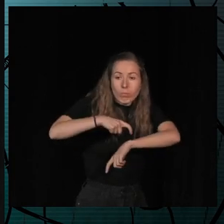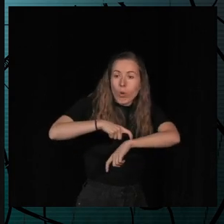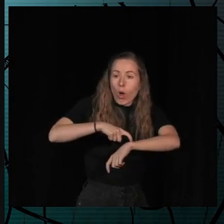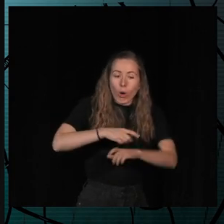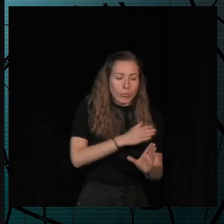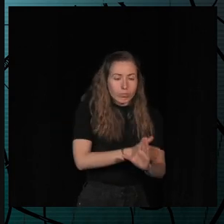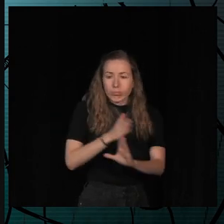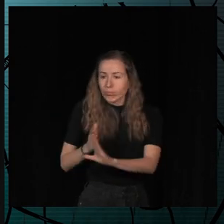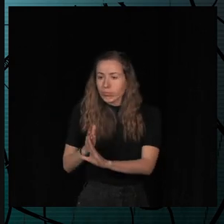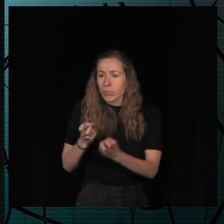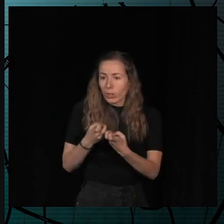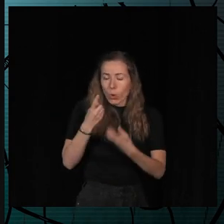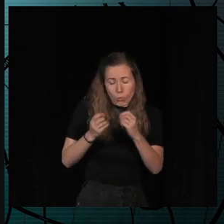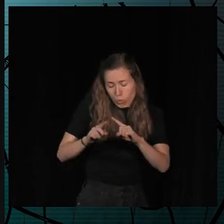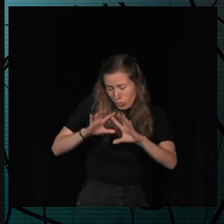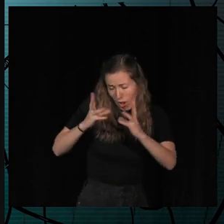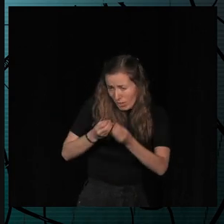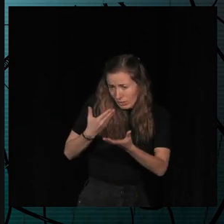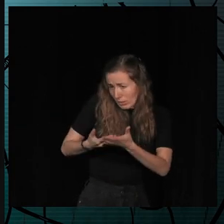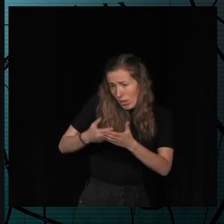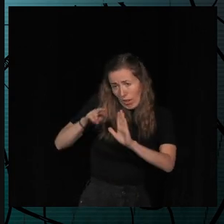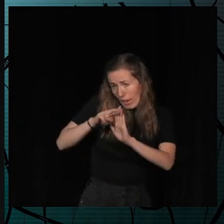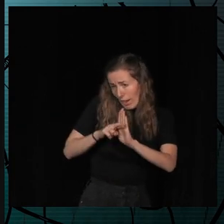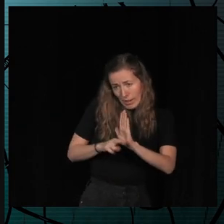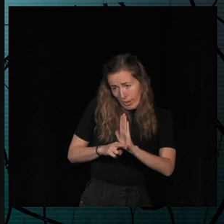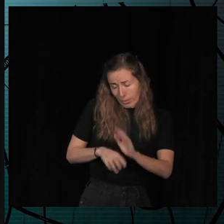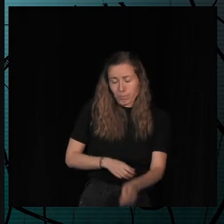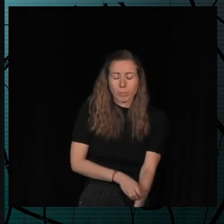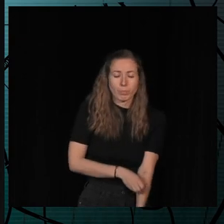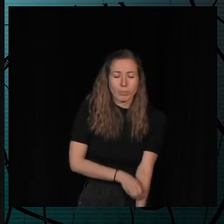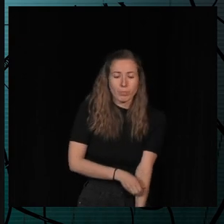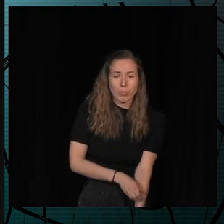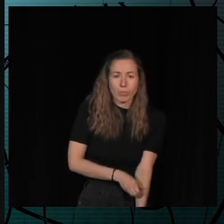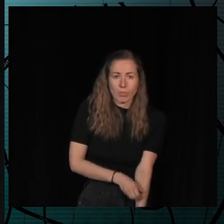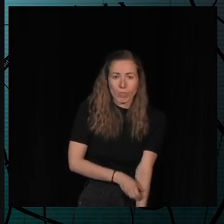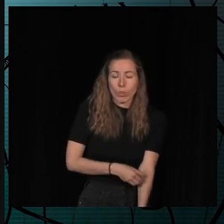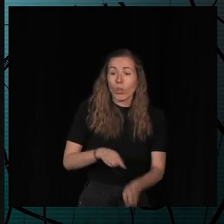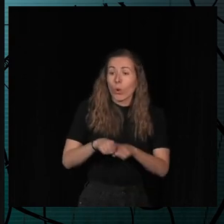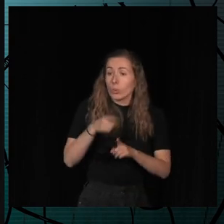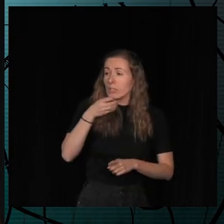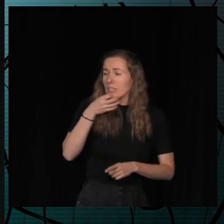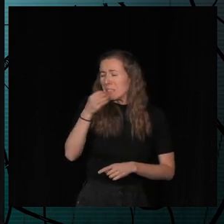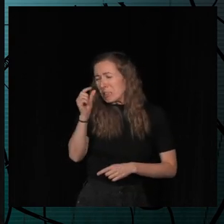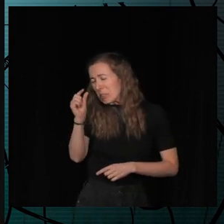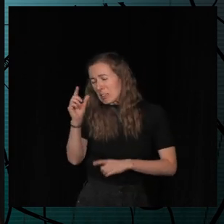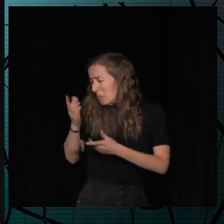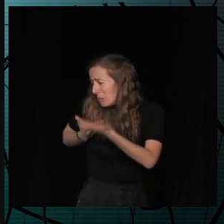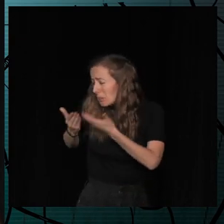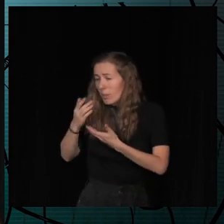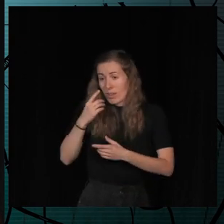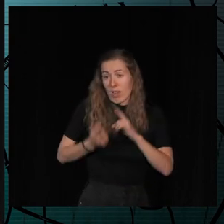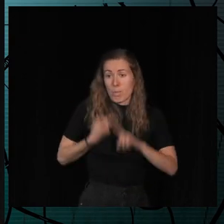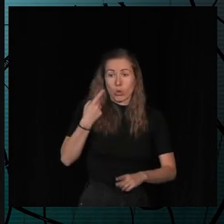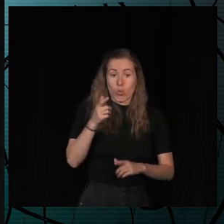pas pendant les repas et cetera c'est exactement les même et puis on l'a pas dit peut-être assez mais que les parents enfin on l' évoqué un peu mais c'est vraiment important que les